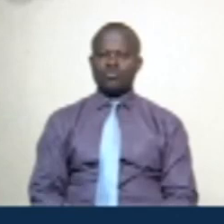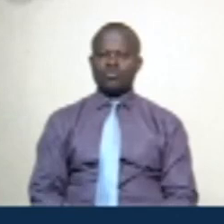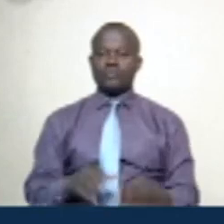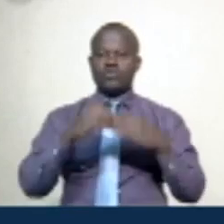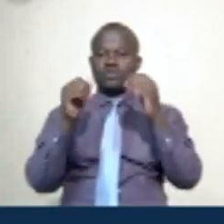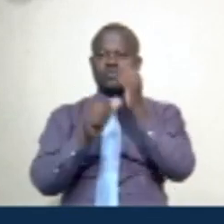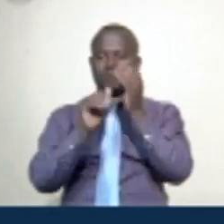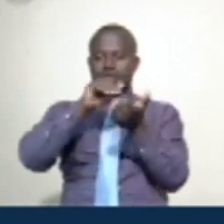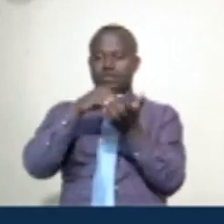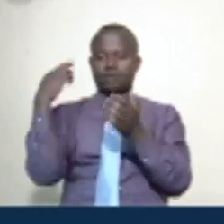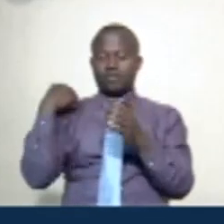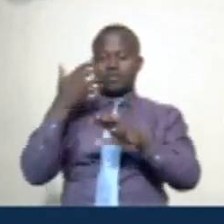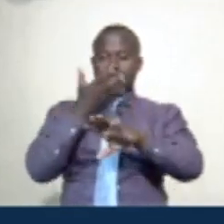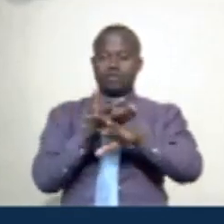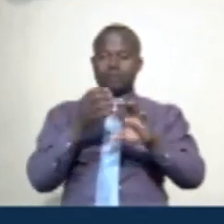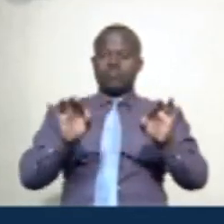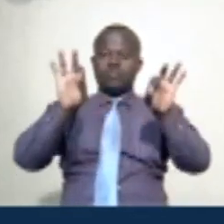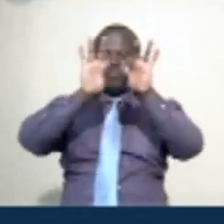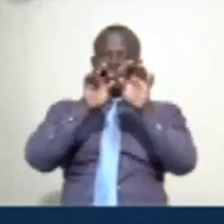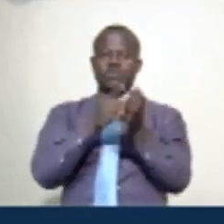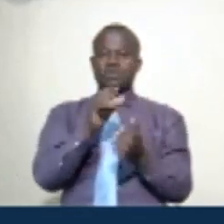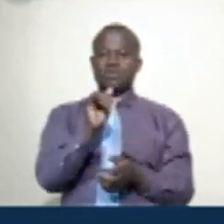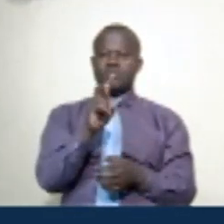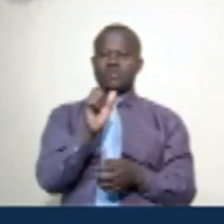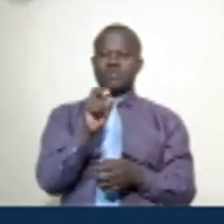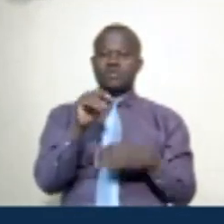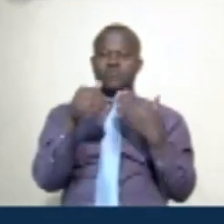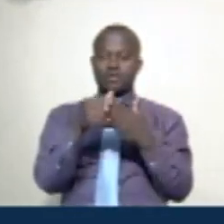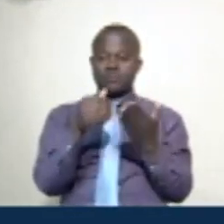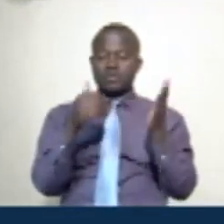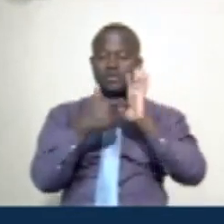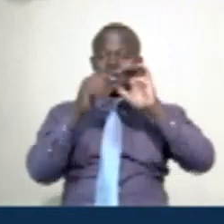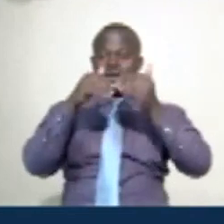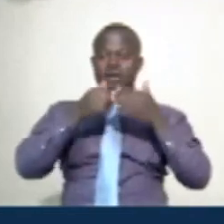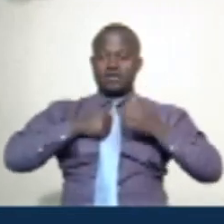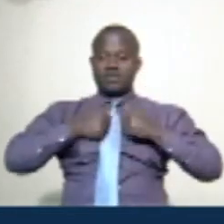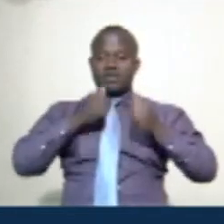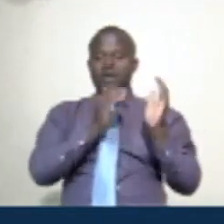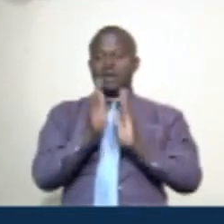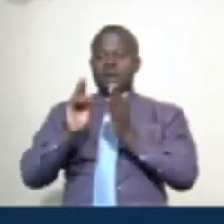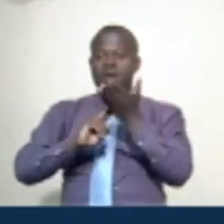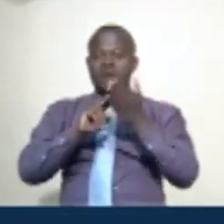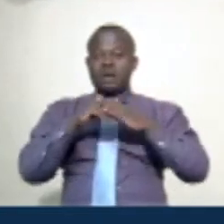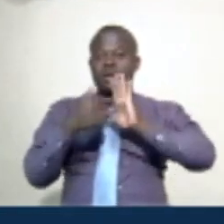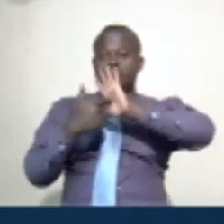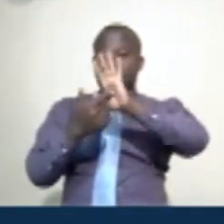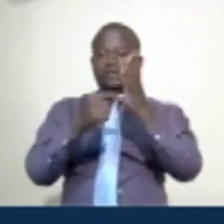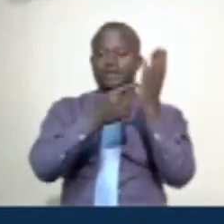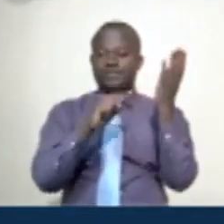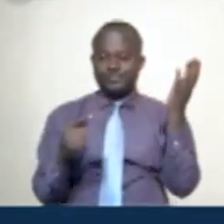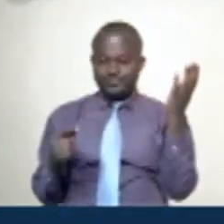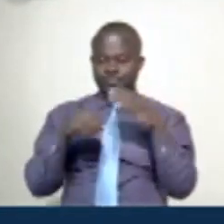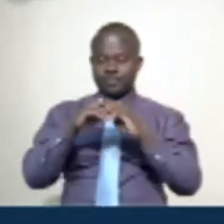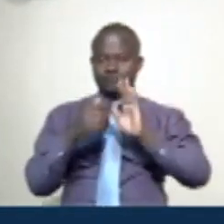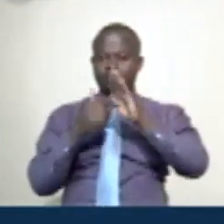Umuyobozi wungirije w'ikigo gishinzwe mine, petrol na gaz, Dr. Ivan Twagirashema agaragaza ko u Rwanda ruteganya gukoresha ibirango by'ikoranabuhanga